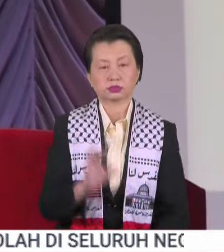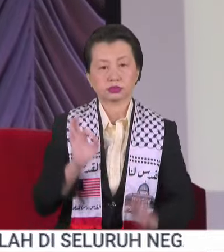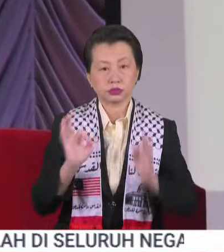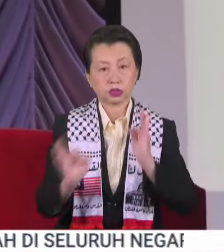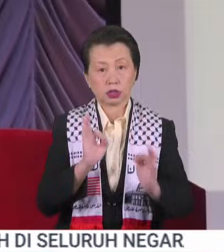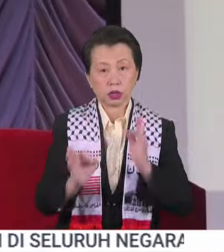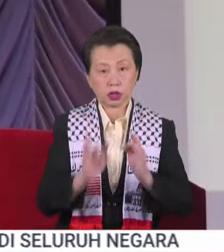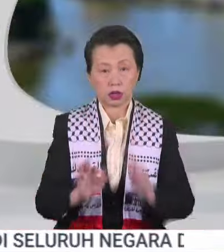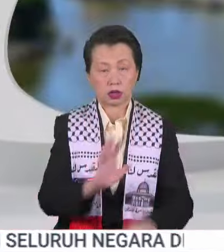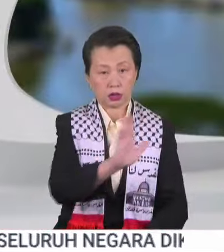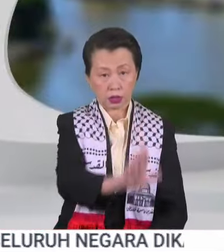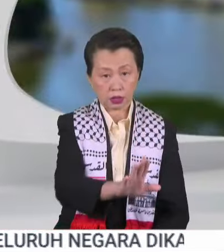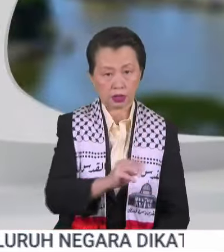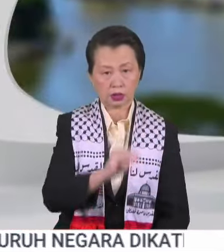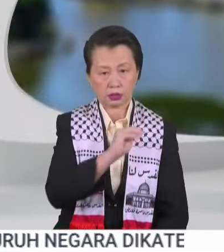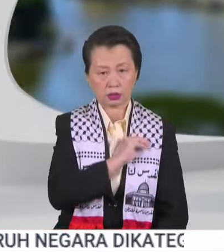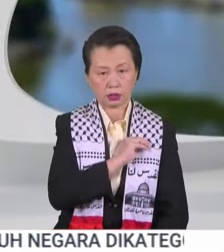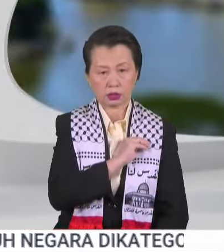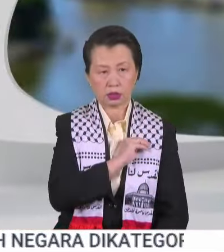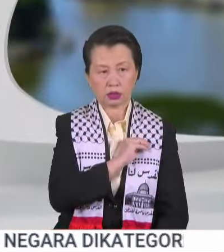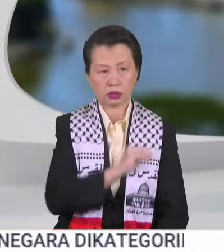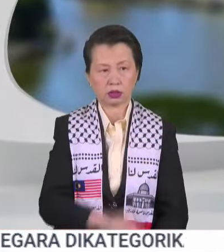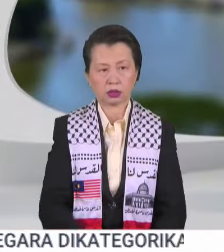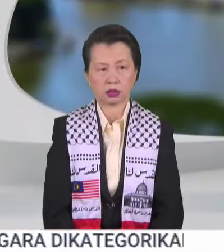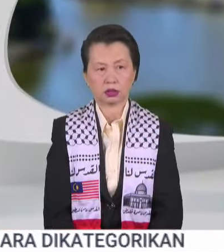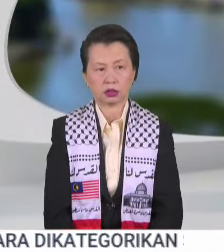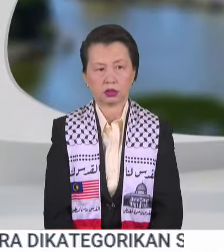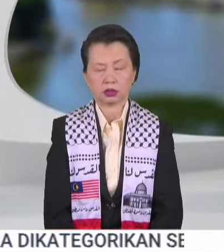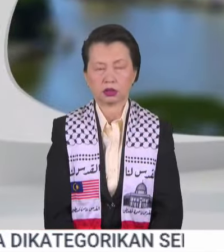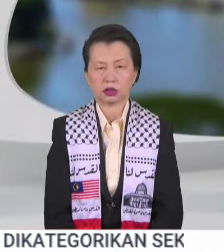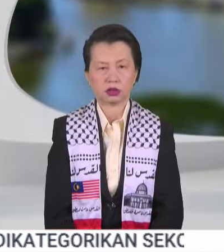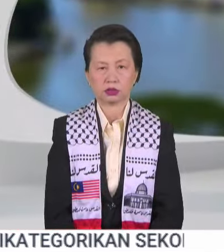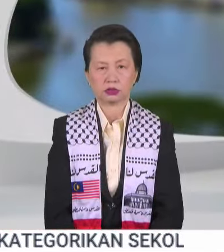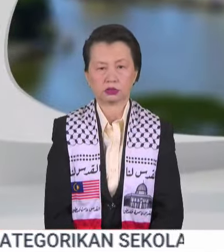Kalau dia menteri, bagaimana kementerian.